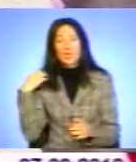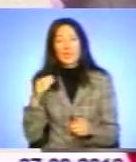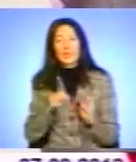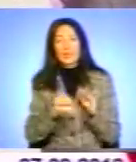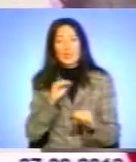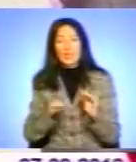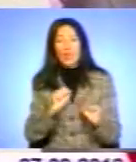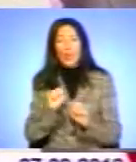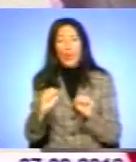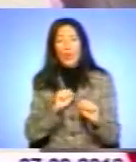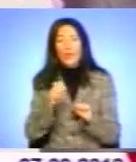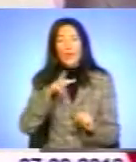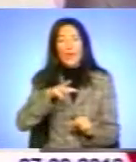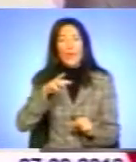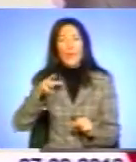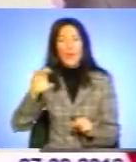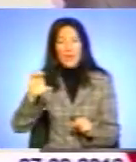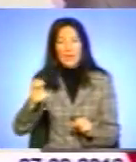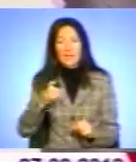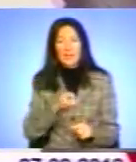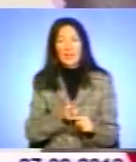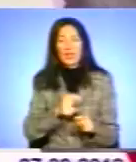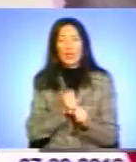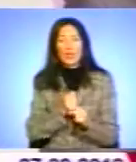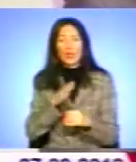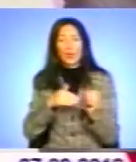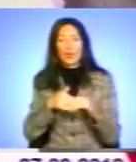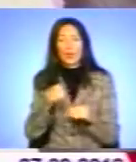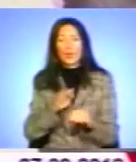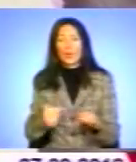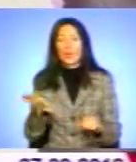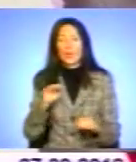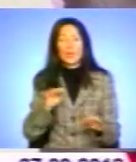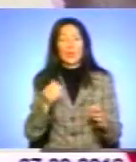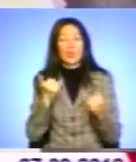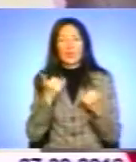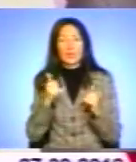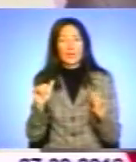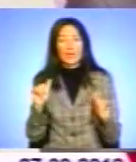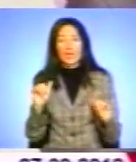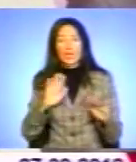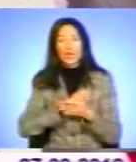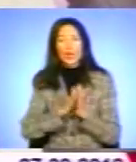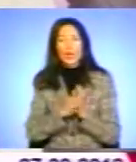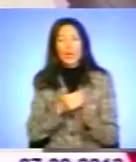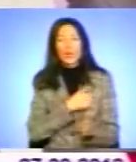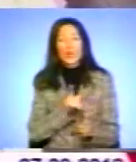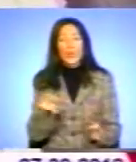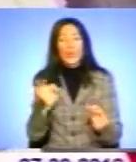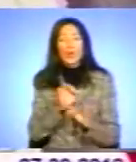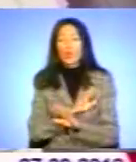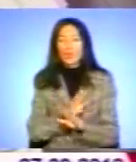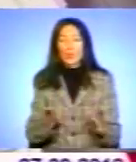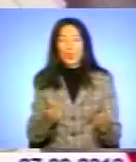МНС, які працюють професійно при всіх надзвичайних ситуаціях. Зичу вам, щоб ніколи не було навіть